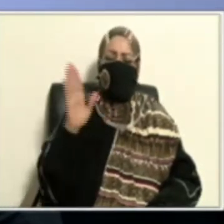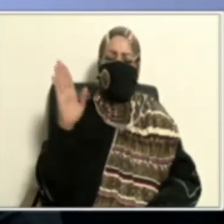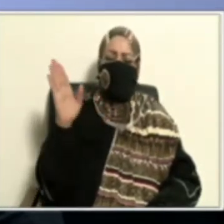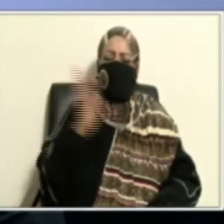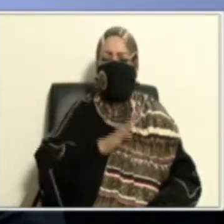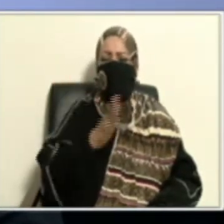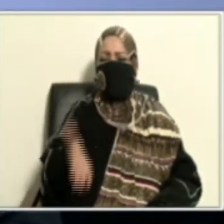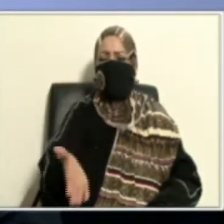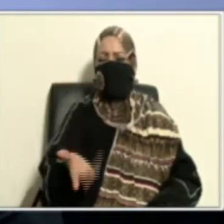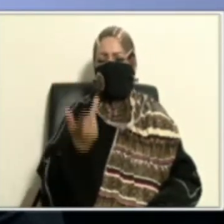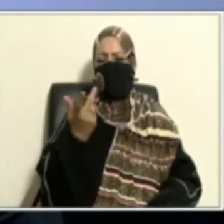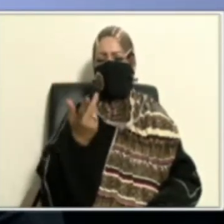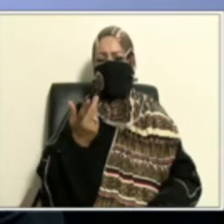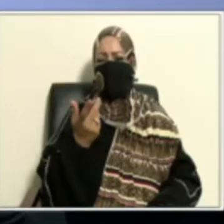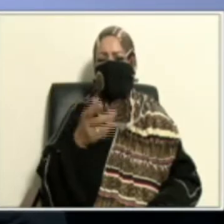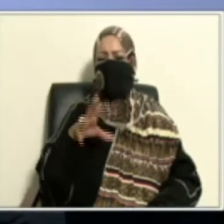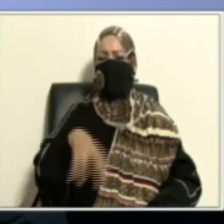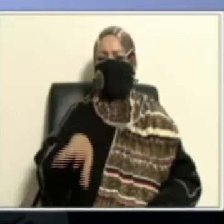10,000%، بعد ذلك